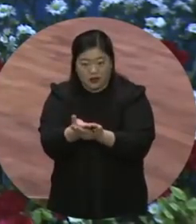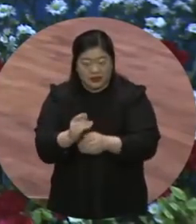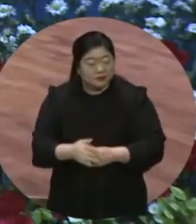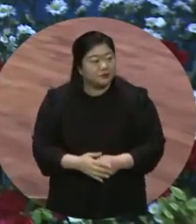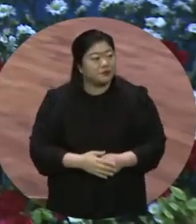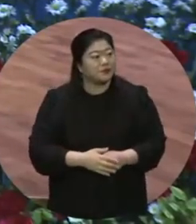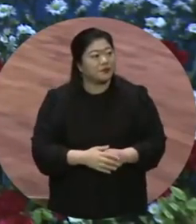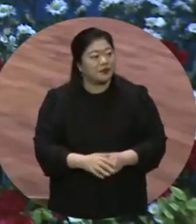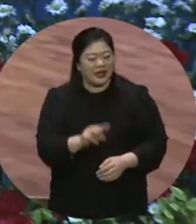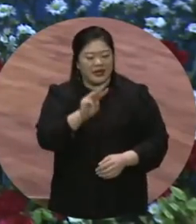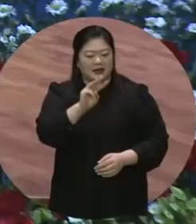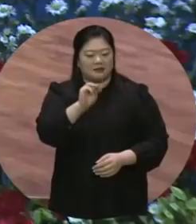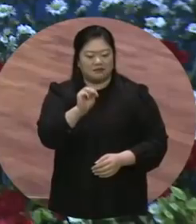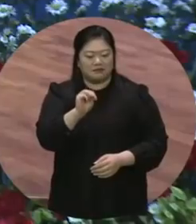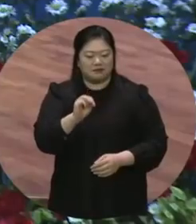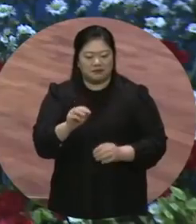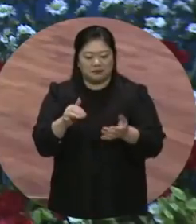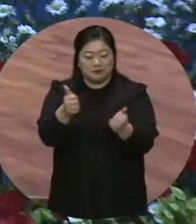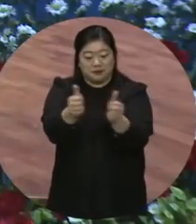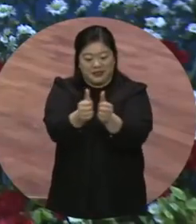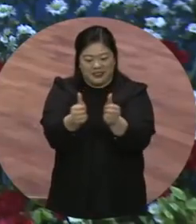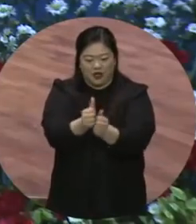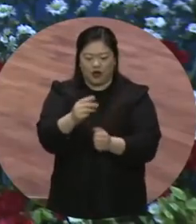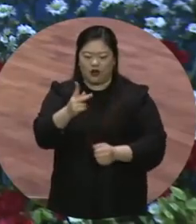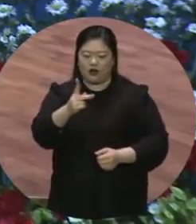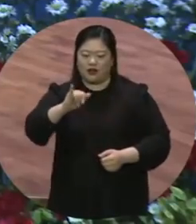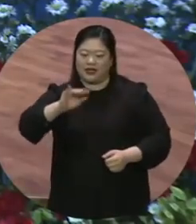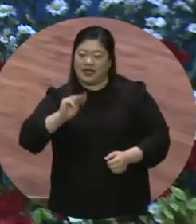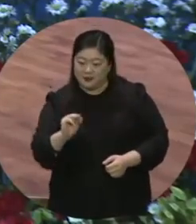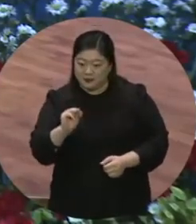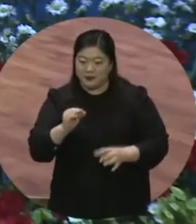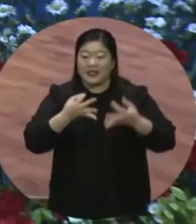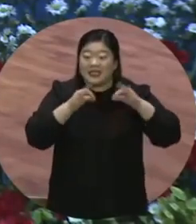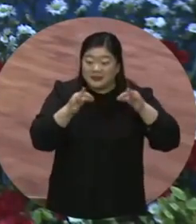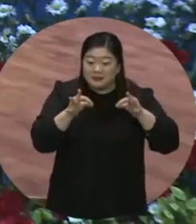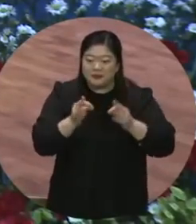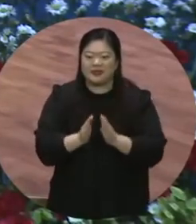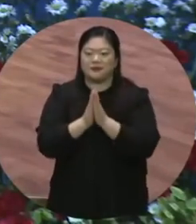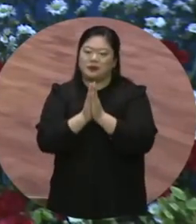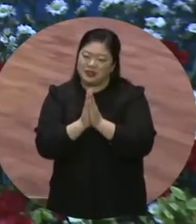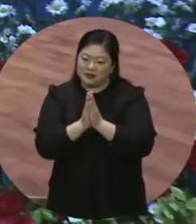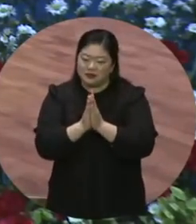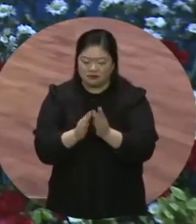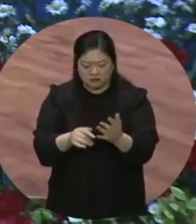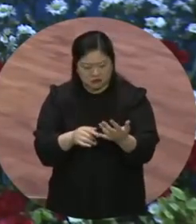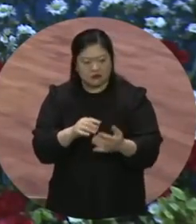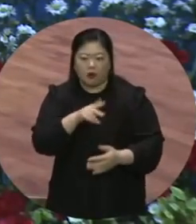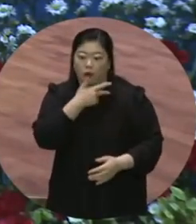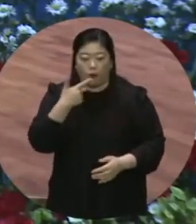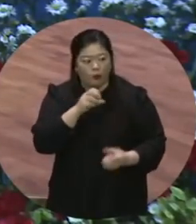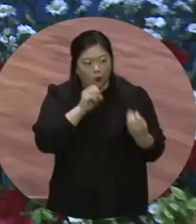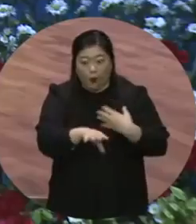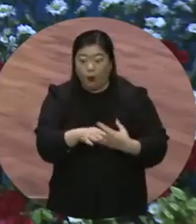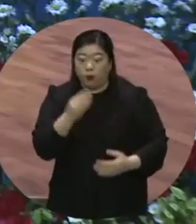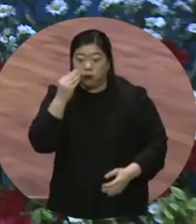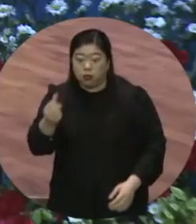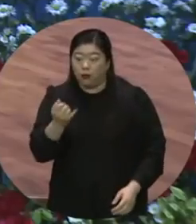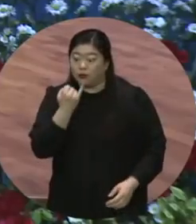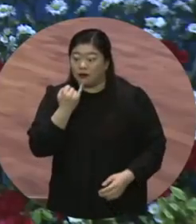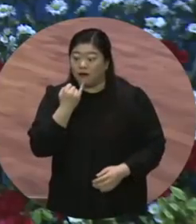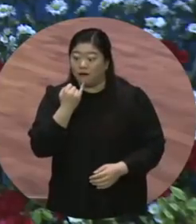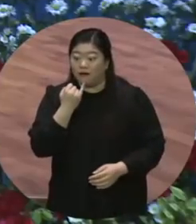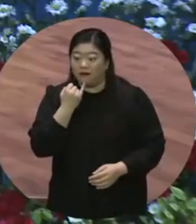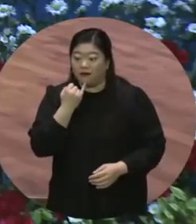Mr. Kim, please. 그랬어요. 아주 정확한 답을 그렇게 했습니다. 그러니까 또